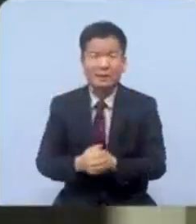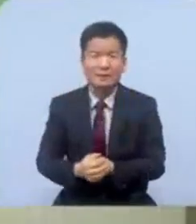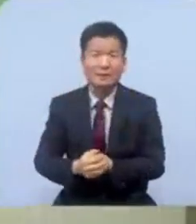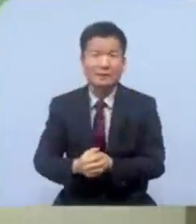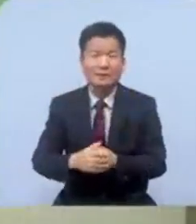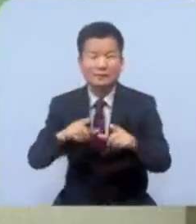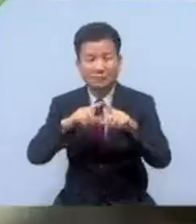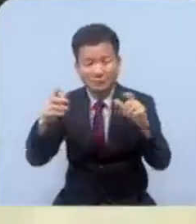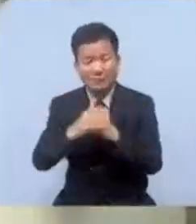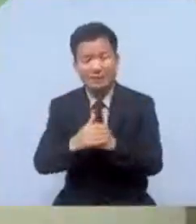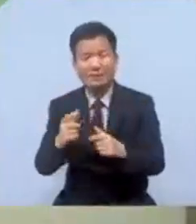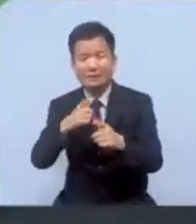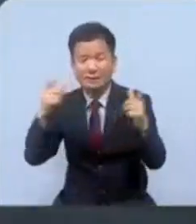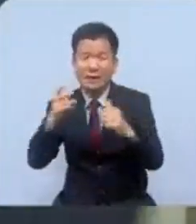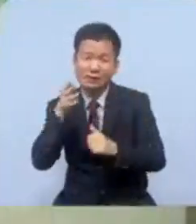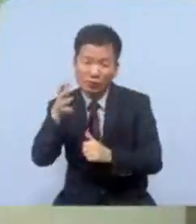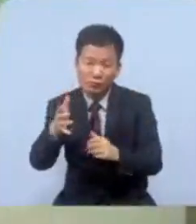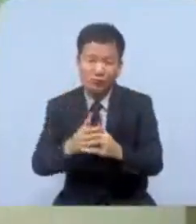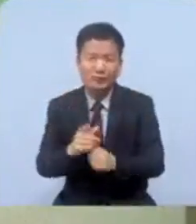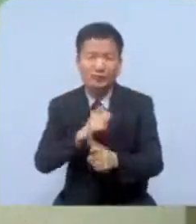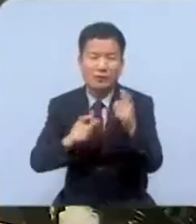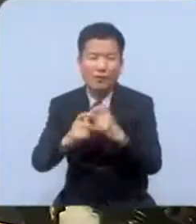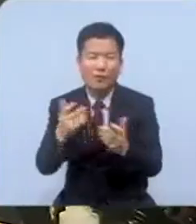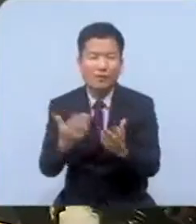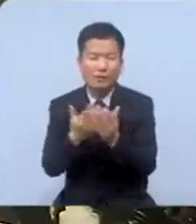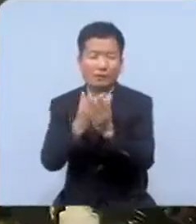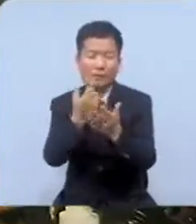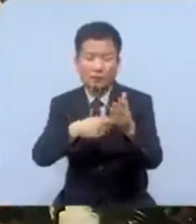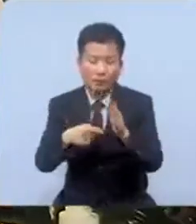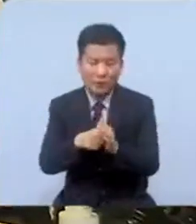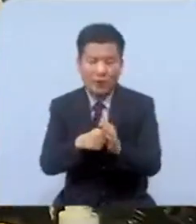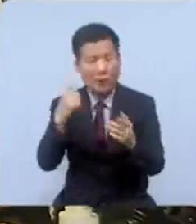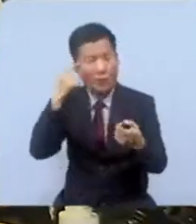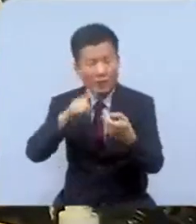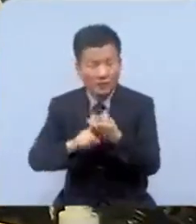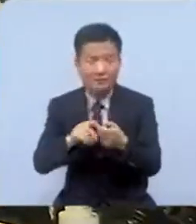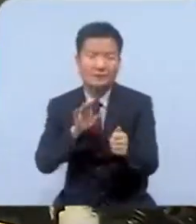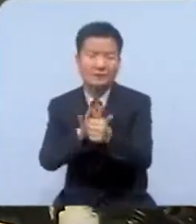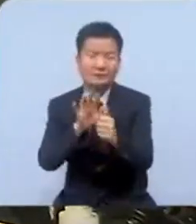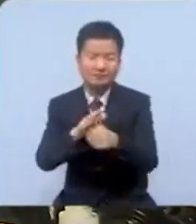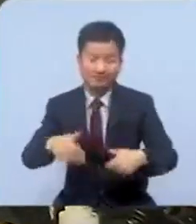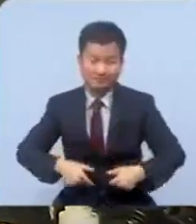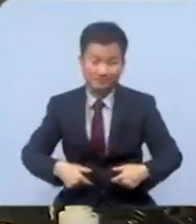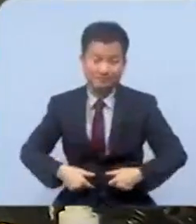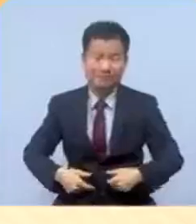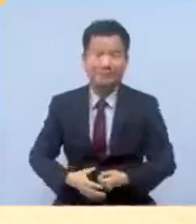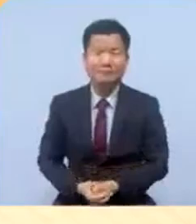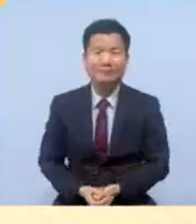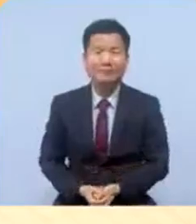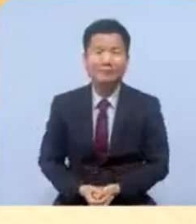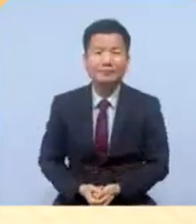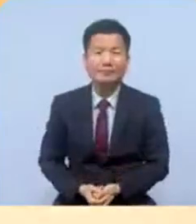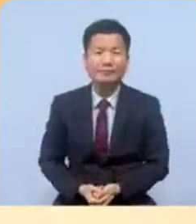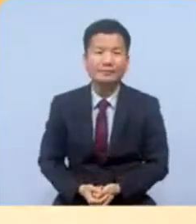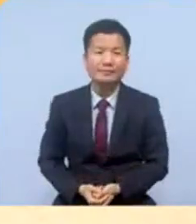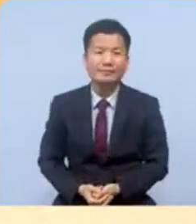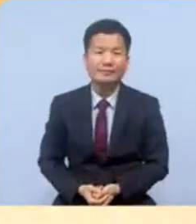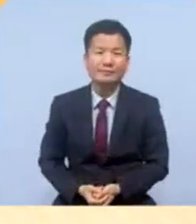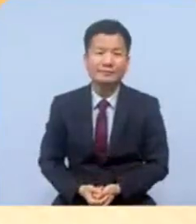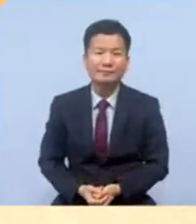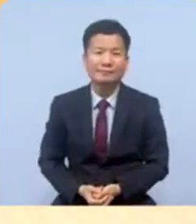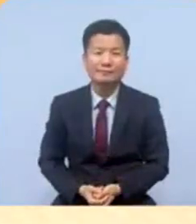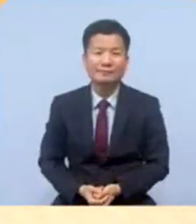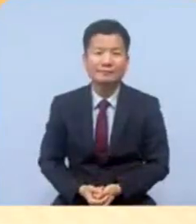대중화학 규모화 전문화 등 더 큰 성장을 위한 꾸준한 관심과 지원이 절실합니다 KBS 뉴스